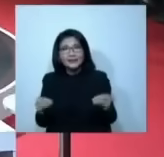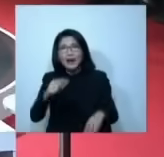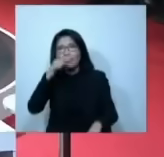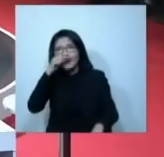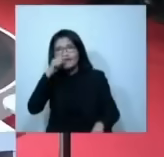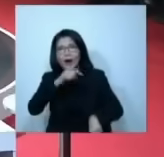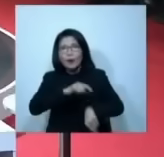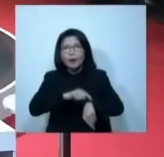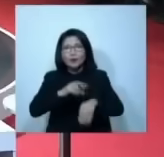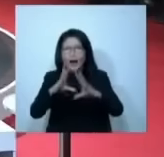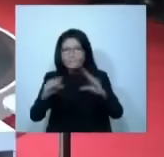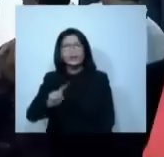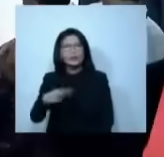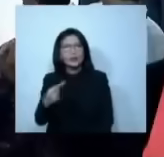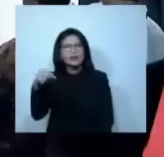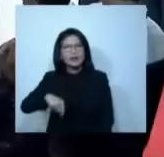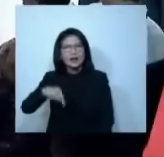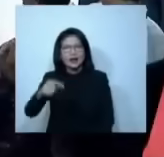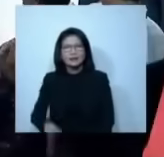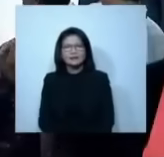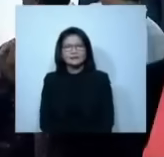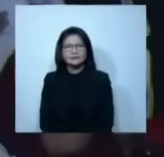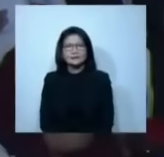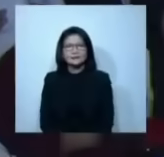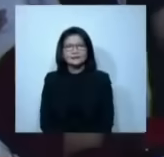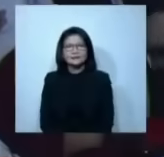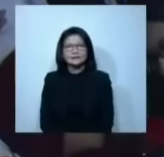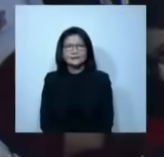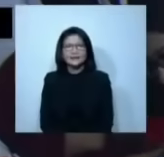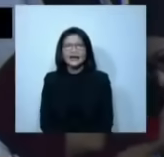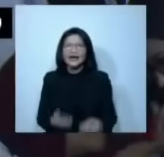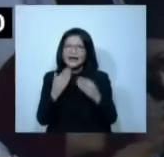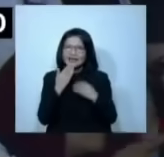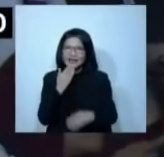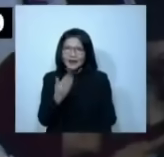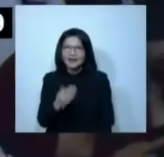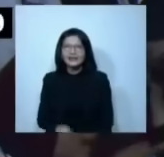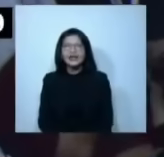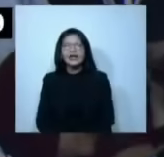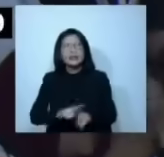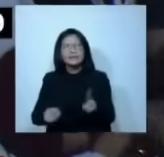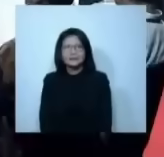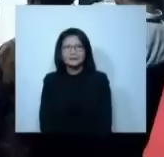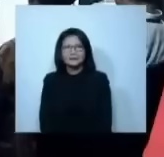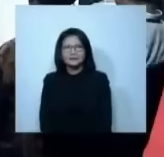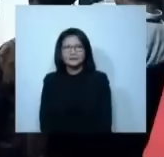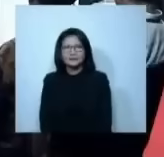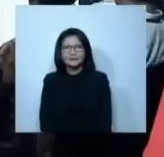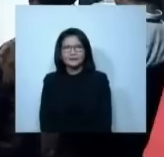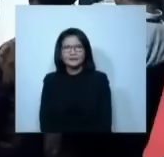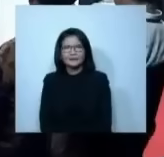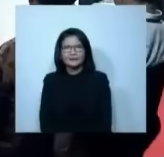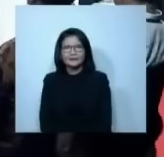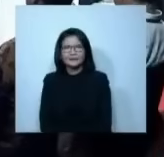seberapa besar ini efeknya bagi elektoral ini bergantung kepada pemilih Sebab saya yakin ya pemilih-pemilih yang